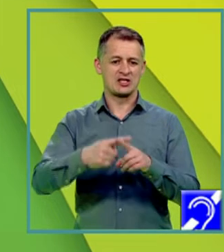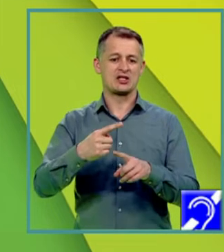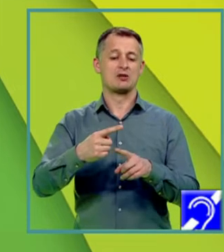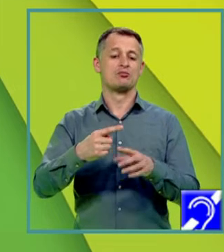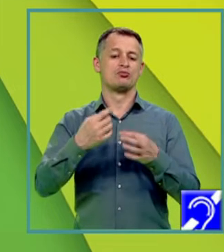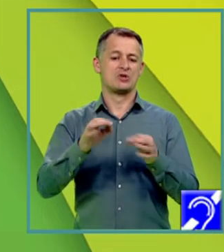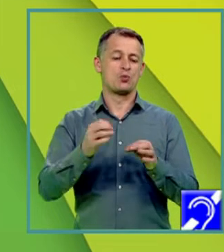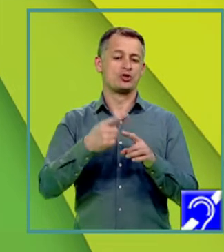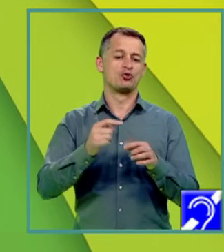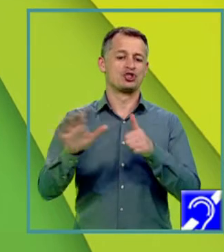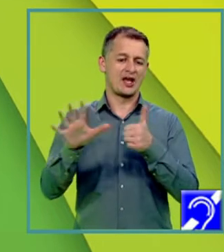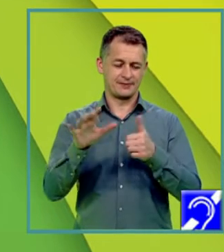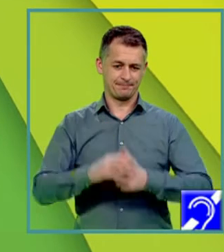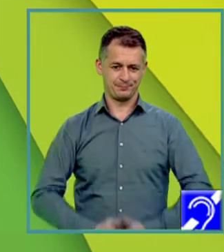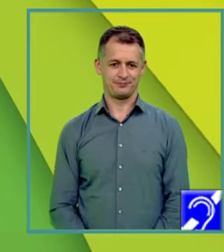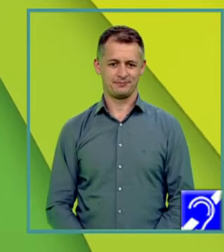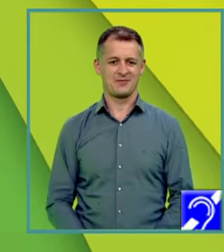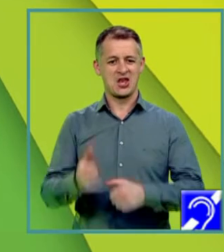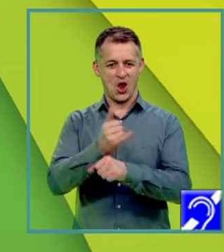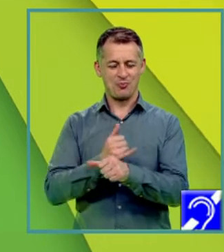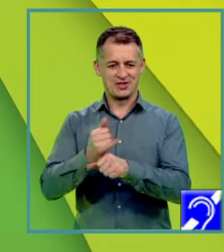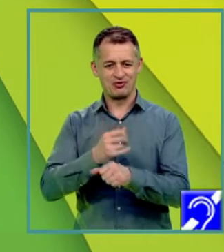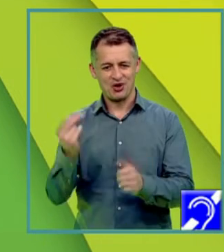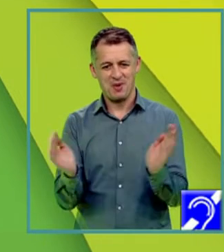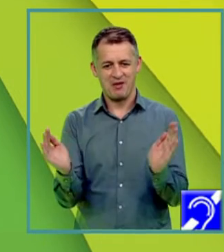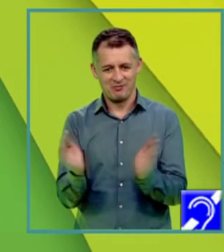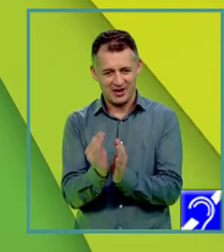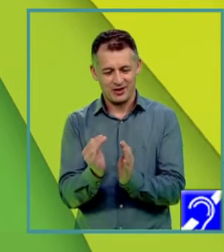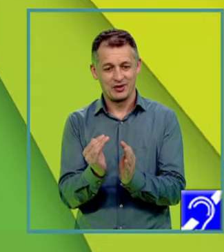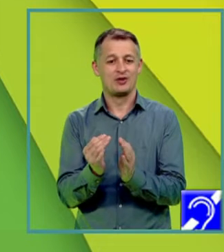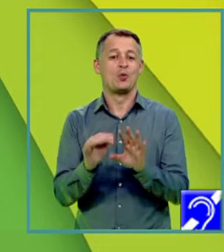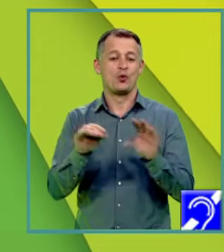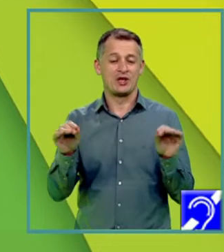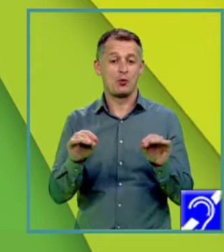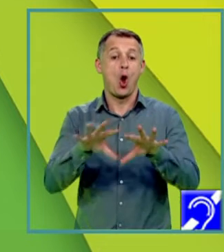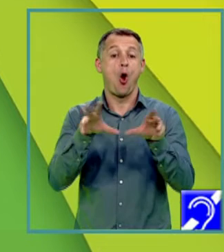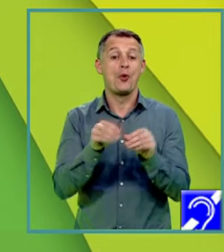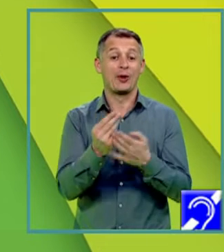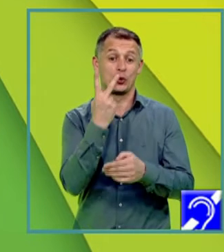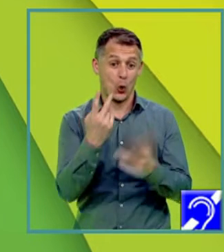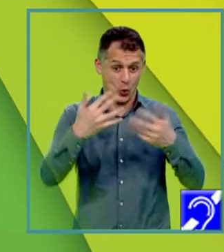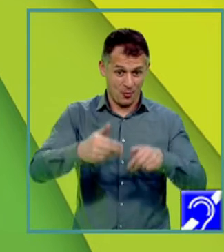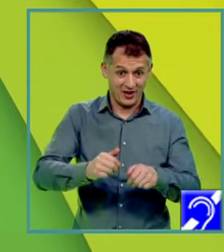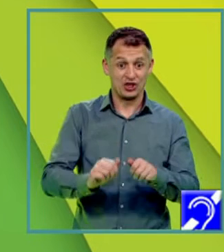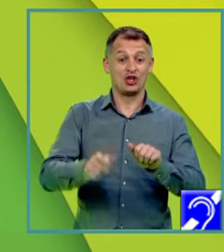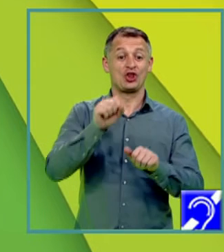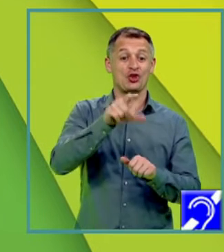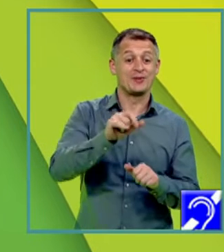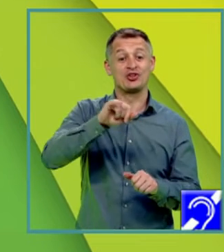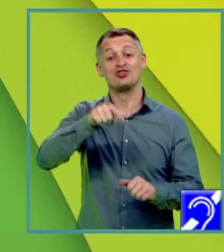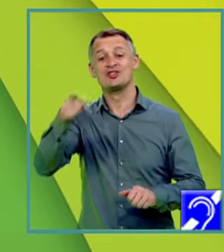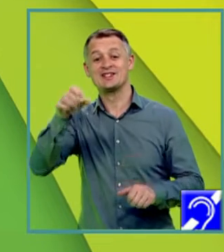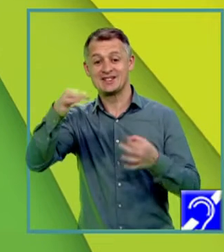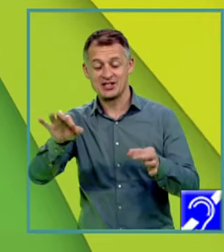10 înmulțit cu 6 și se observă că cel mai mic multiplu comun pentru cele două numere 12:10